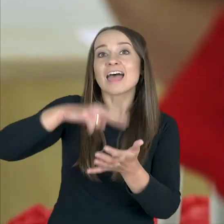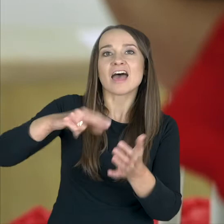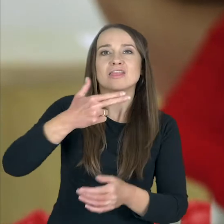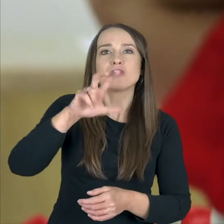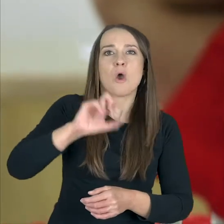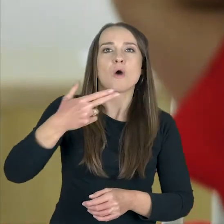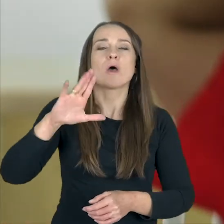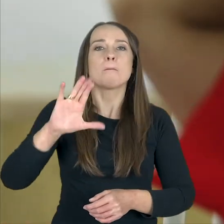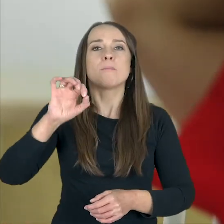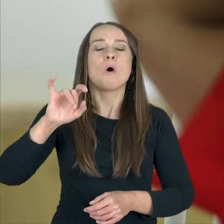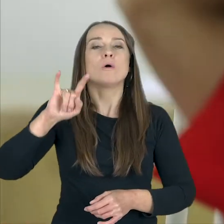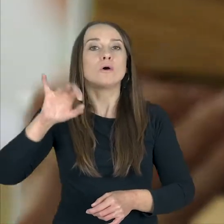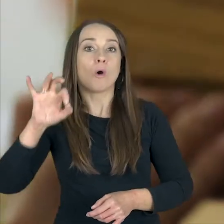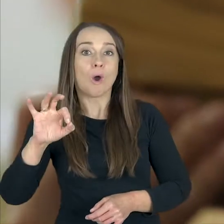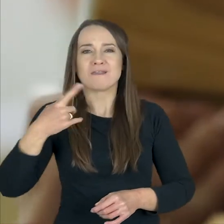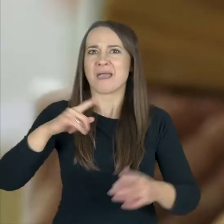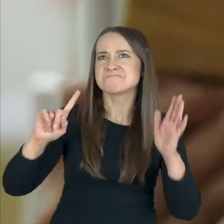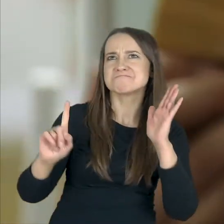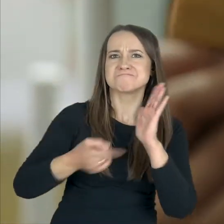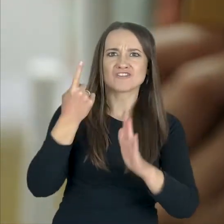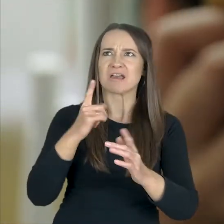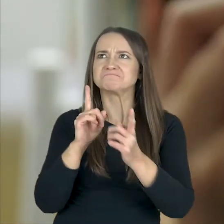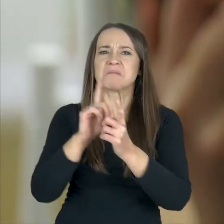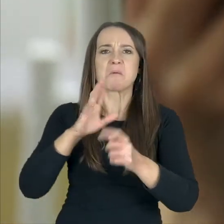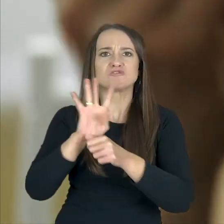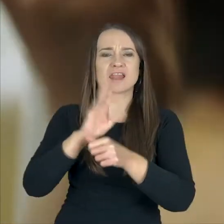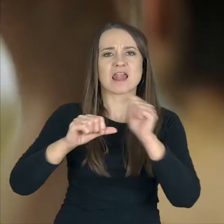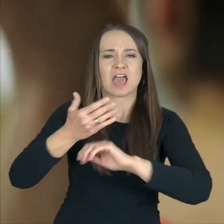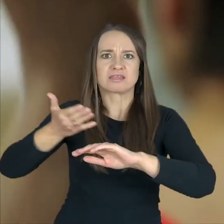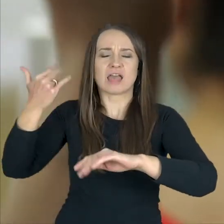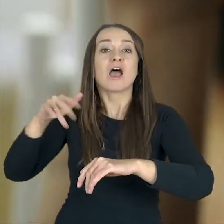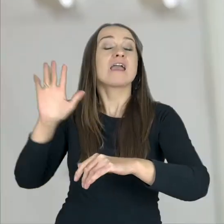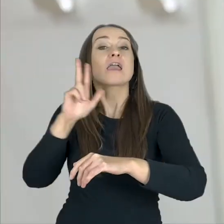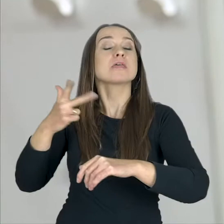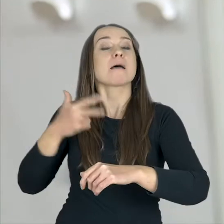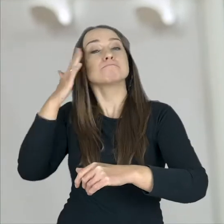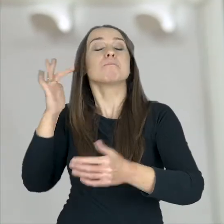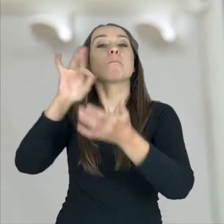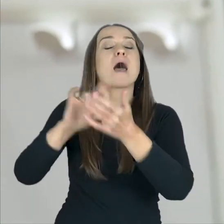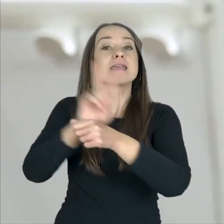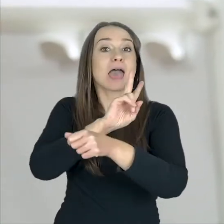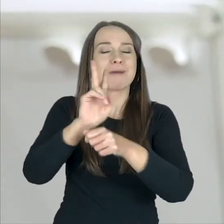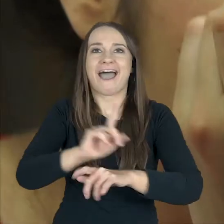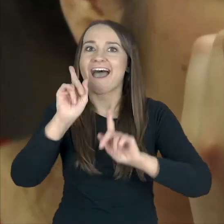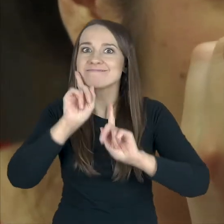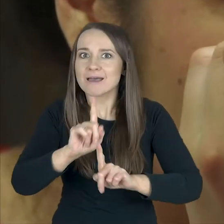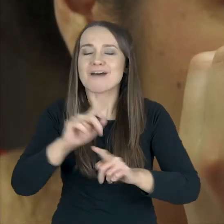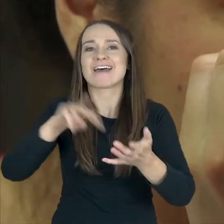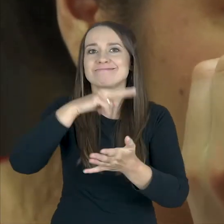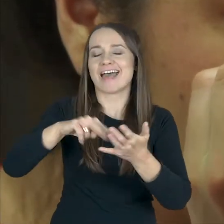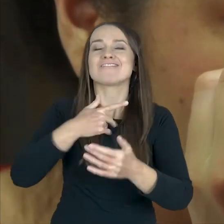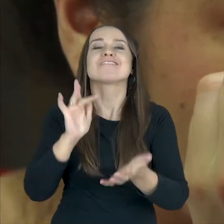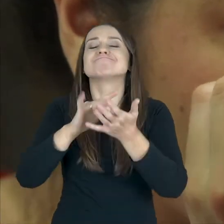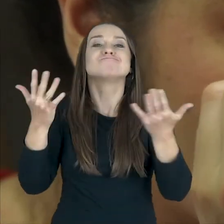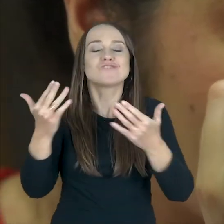Z tańcem Nihonbujo pierwszy raz zetknęłam się 14 lat temu, mieszkając w Japonii. Tak naprawdę zetknęłam się z